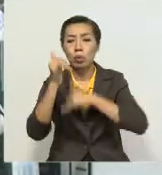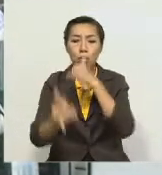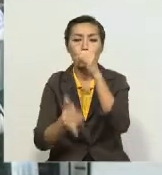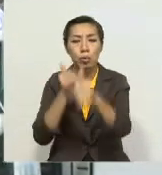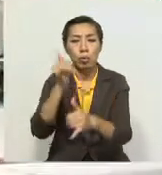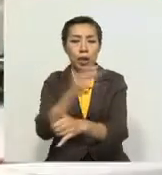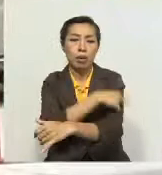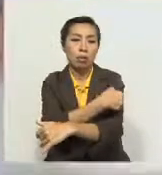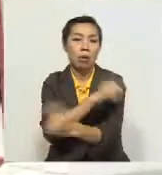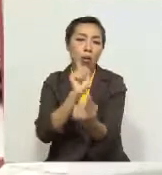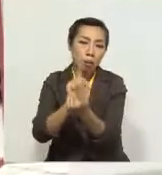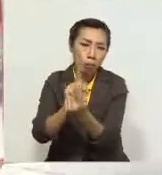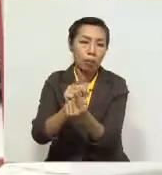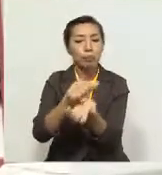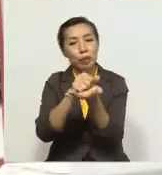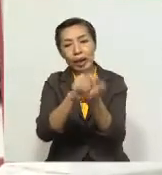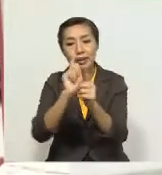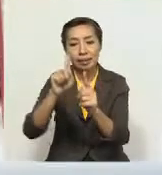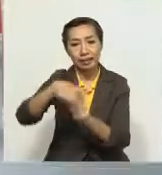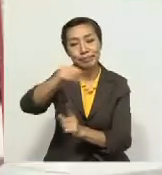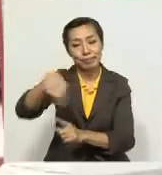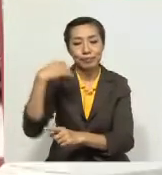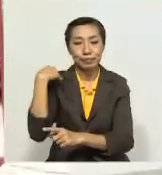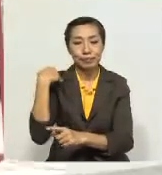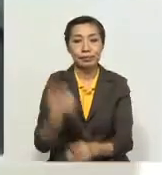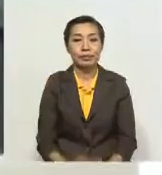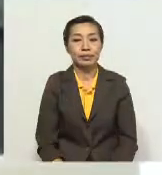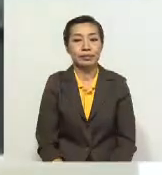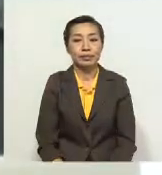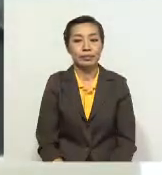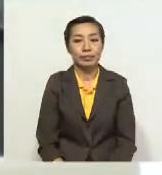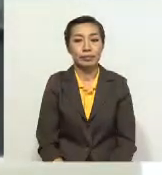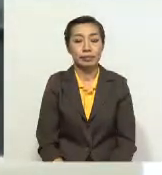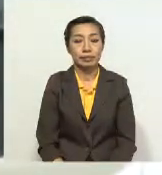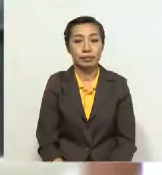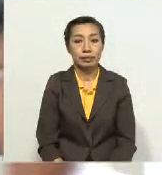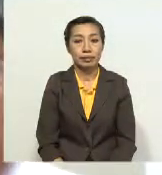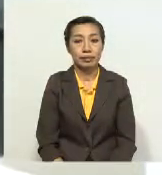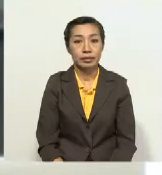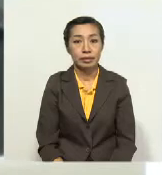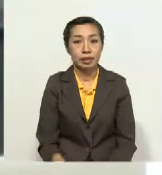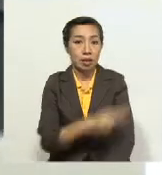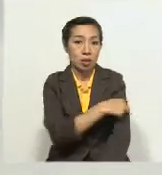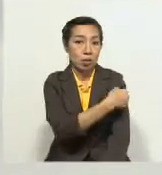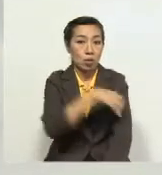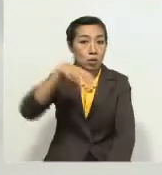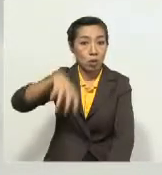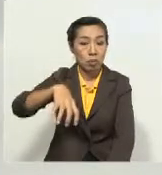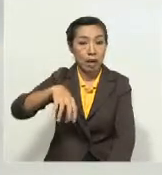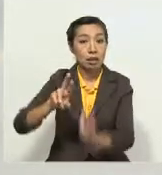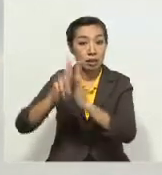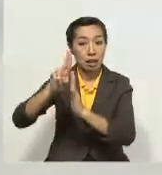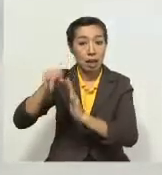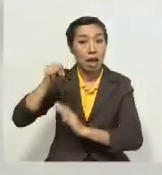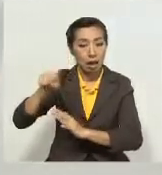าเพื่อรับการรักษาและการบริการทางการแพทย์อย่างต่อเนื่องสำหรับโรงพยาบาลเชียงรายประชานุเคราะห์ได้มีการเตรียมความ